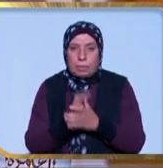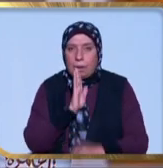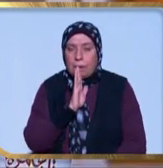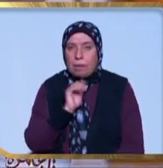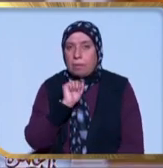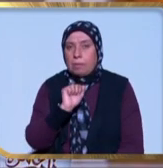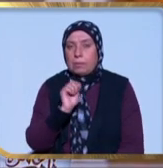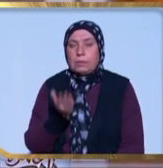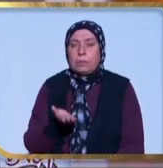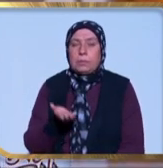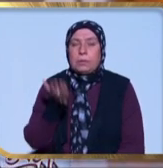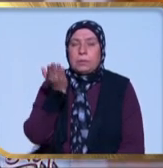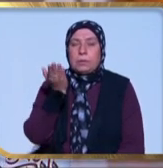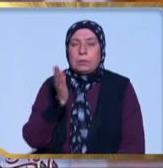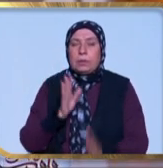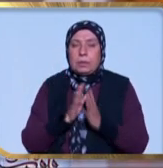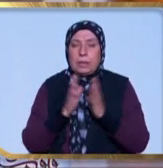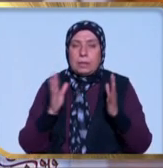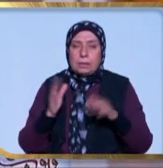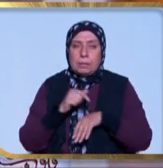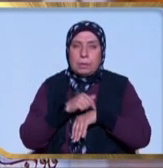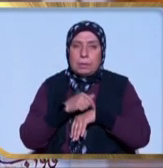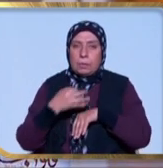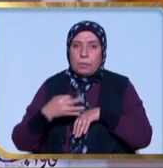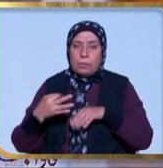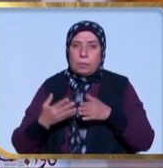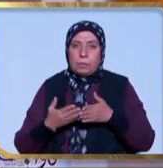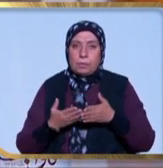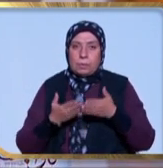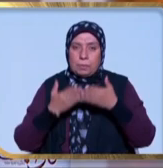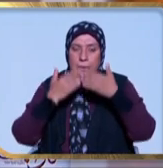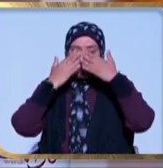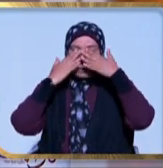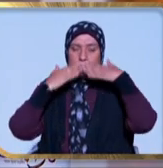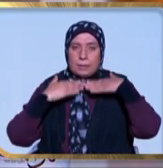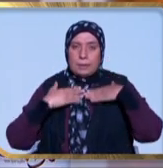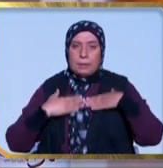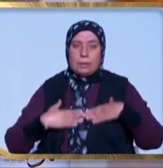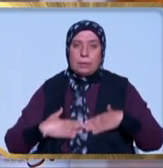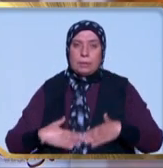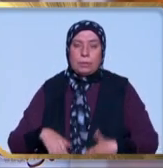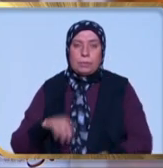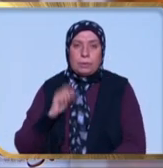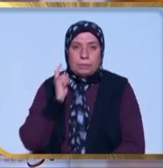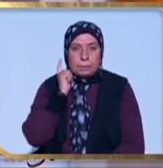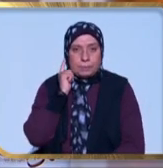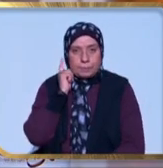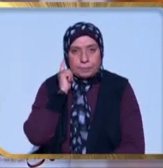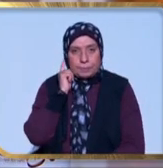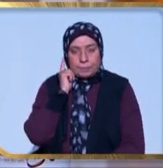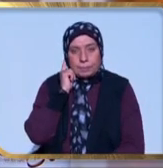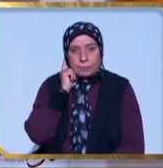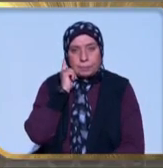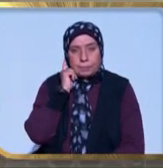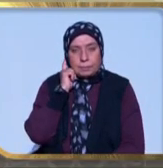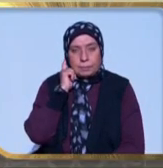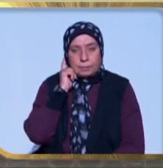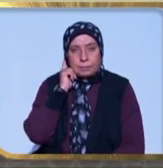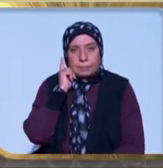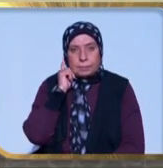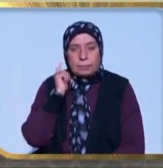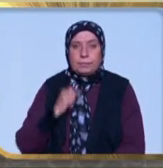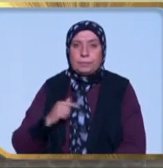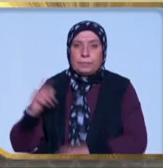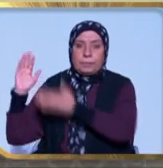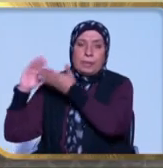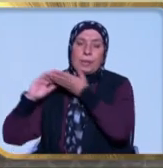وصحبه حق قدره ومقداره العظيم، اللهم في كل وقت وحين، اللهم آمين.